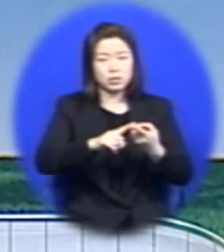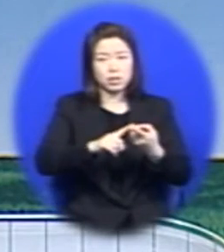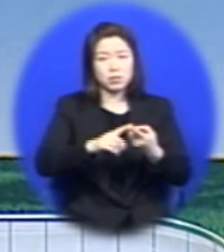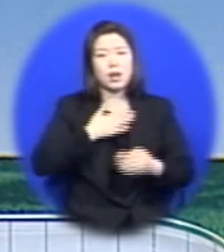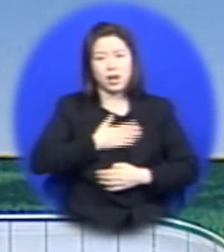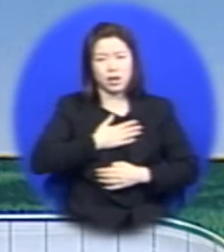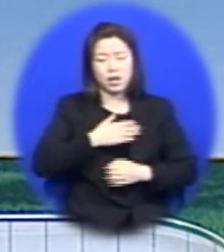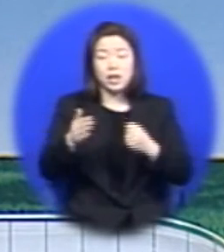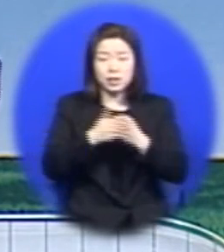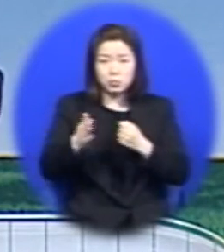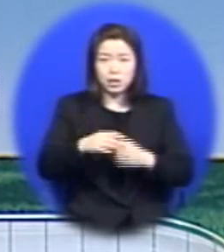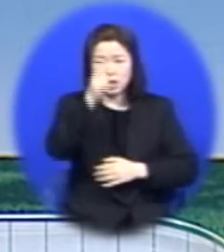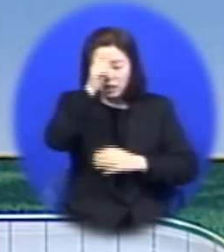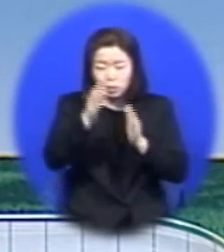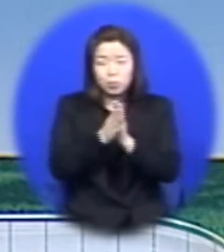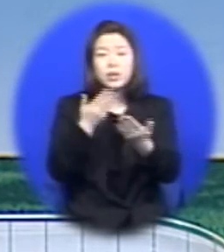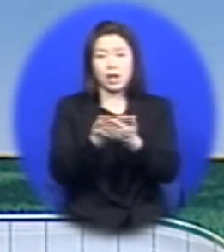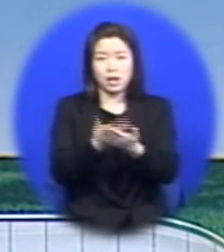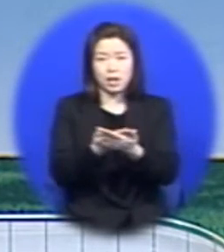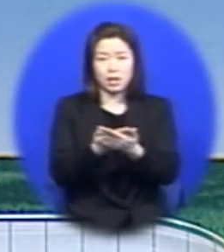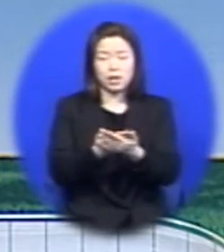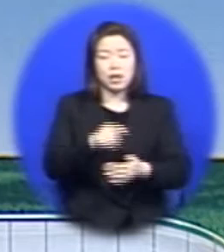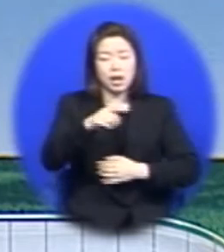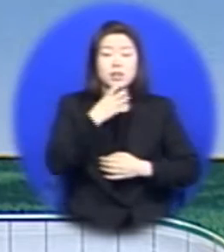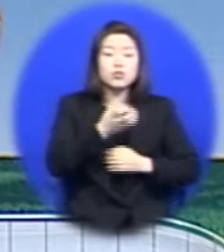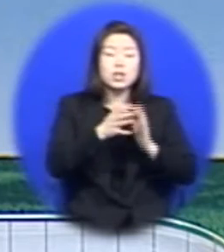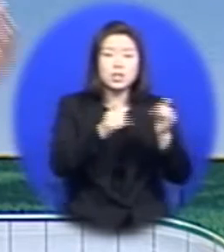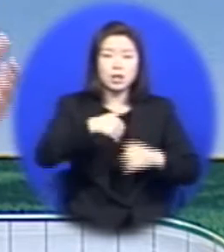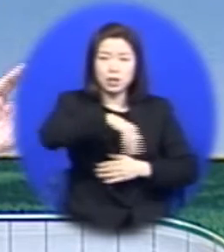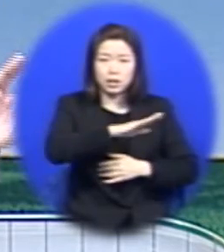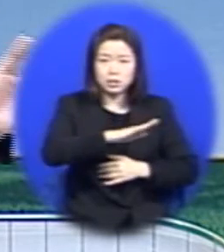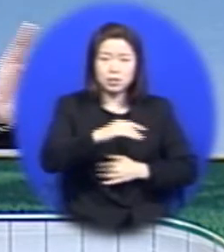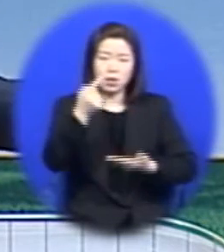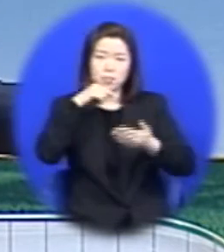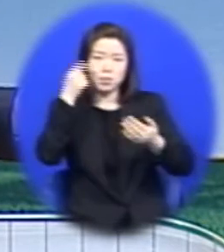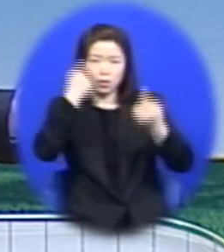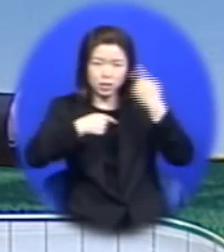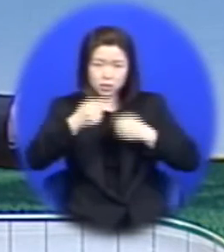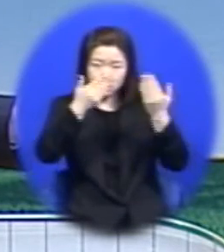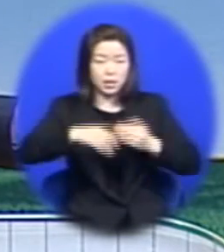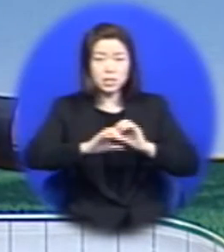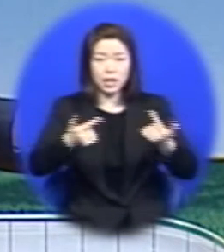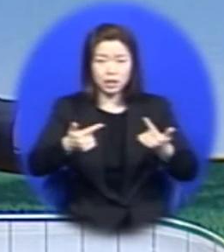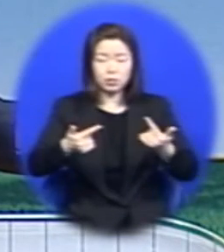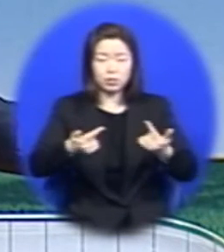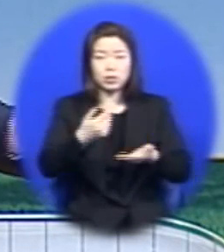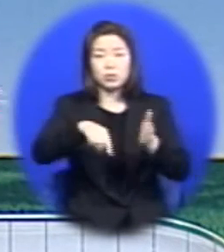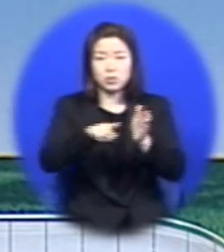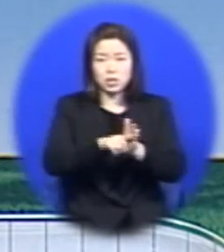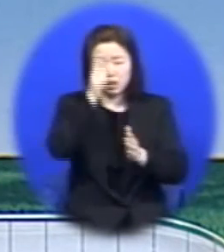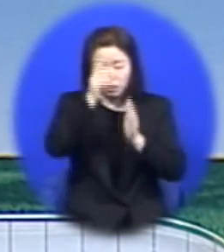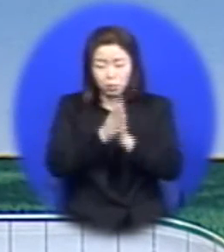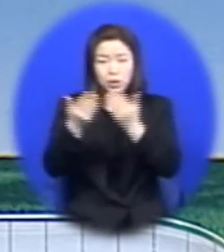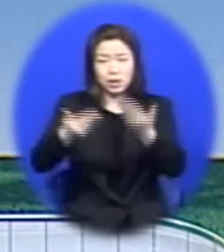기도해달라. 내가 예루살렘에 가서 유대인들에게 해를 받지 않도록 기도해달라고 부탁을 했을 정도예요.